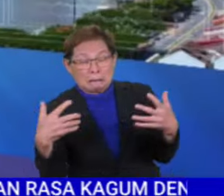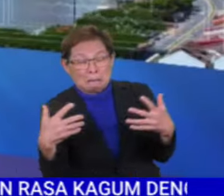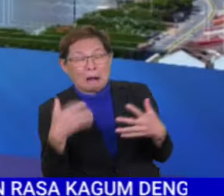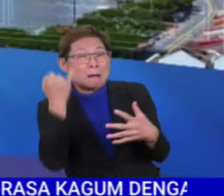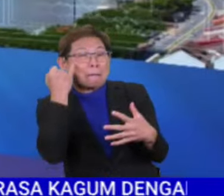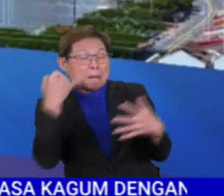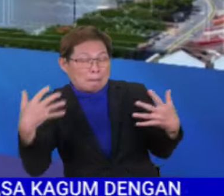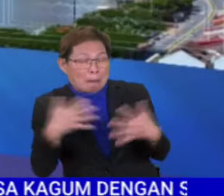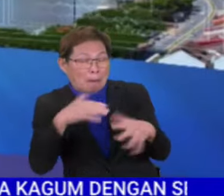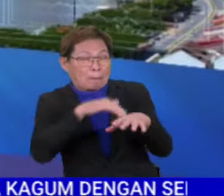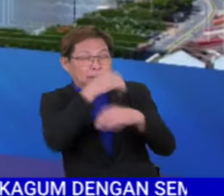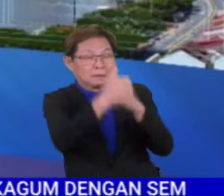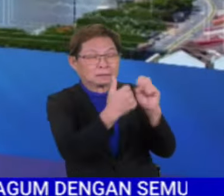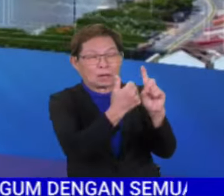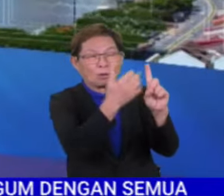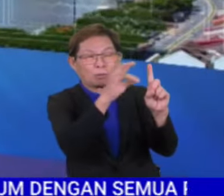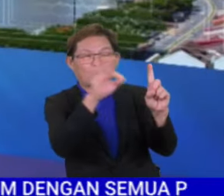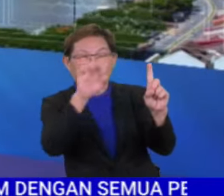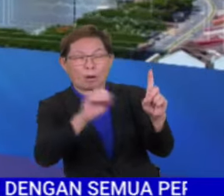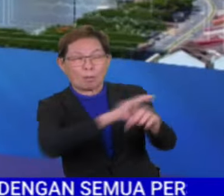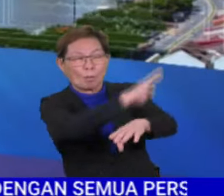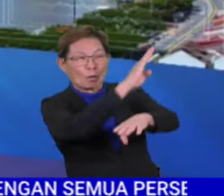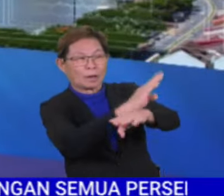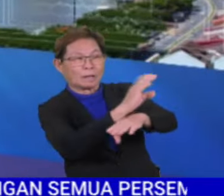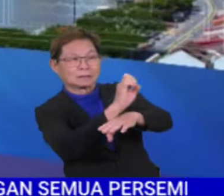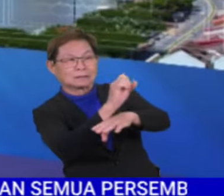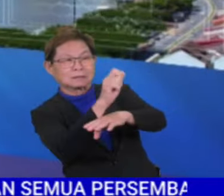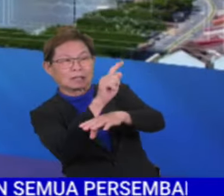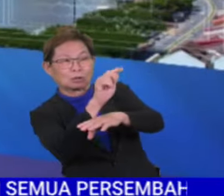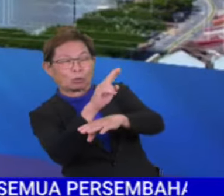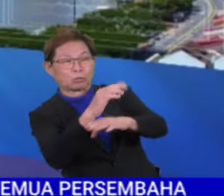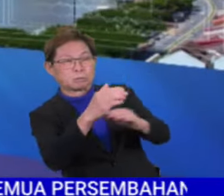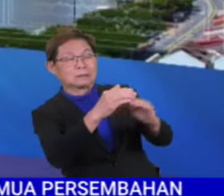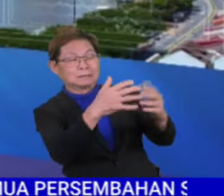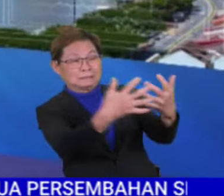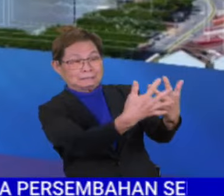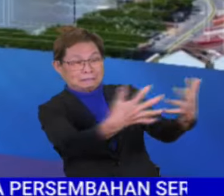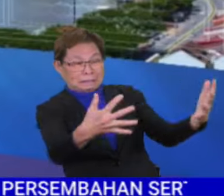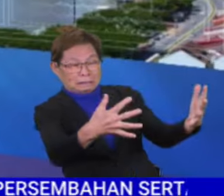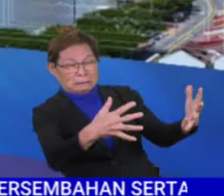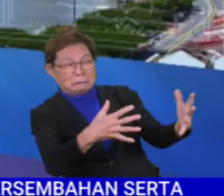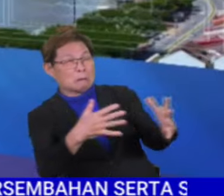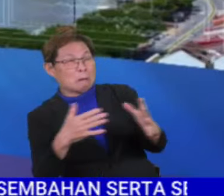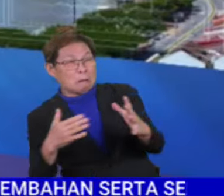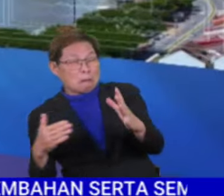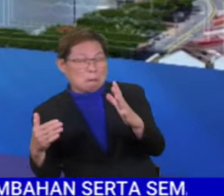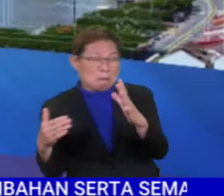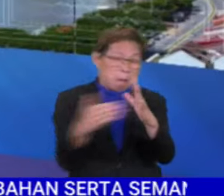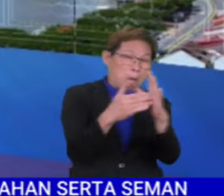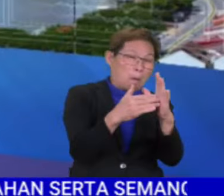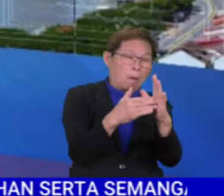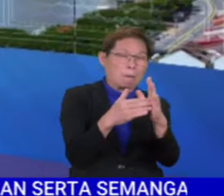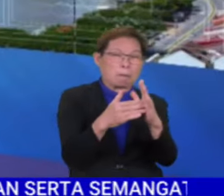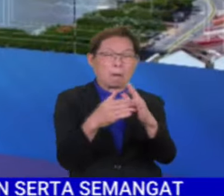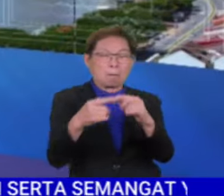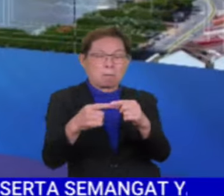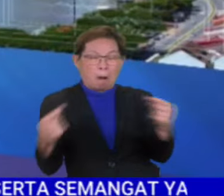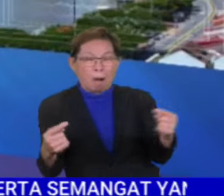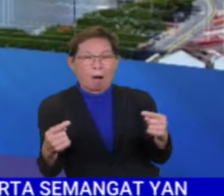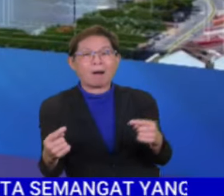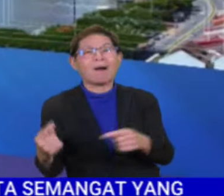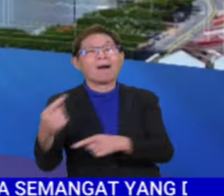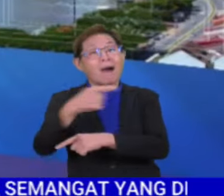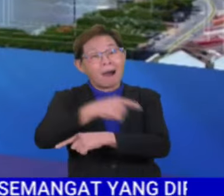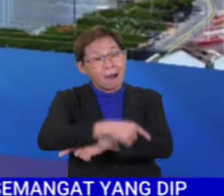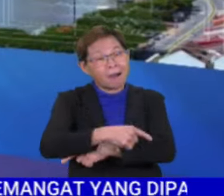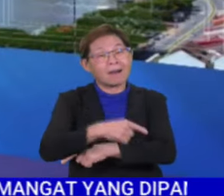kurun ke-19. Bukit Saduk juga merupakan kubu pertahanan Rentap yang sukar ditembusi pihak lawan. Sempena Hari Kebangsaan, kita imbas